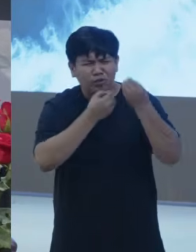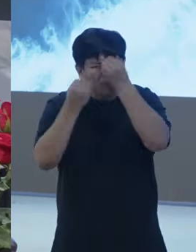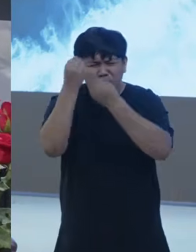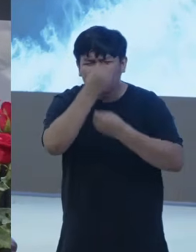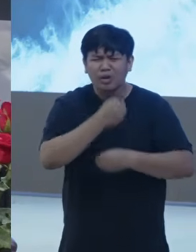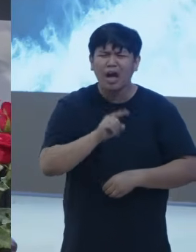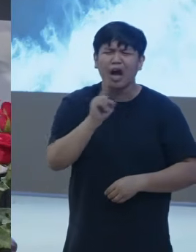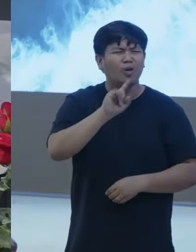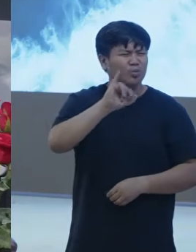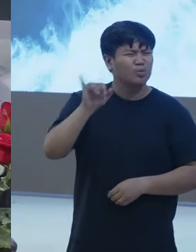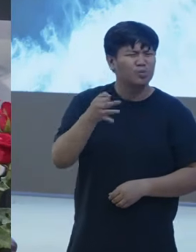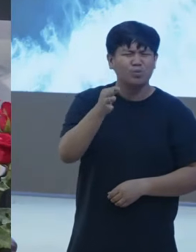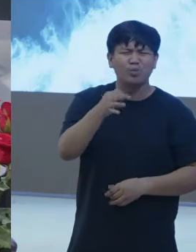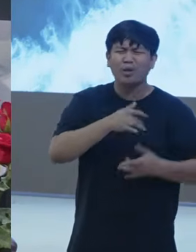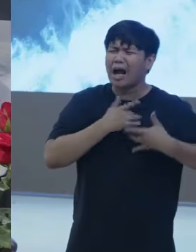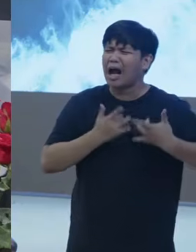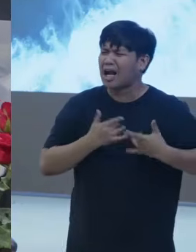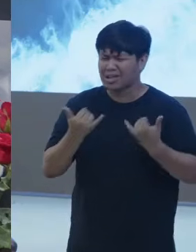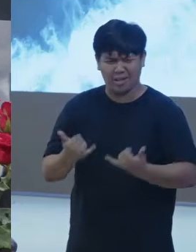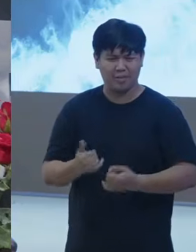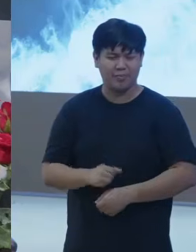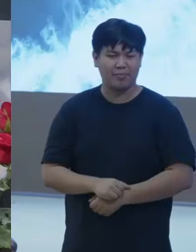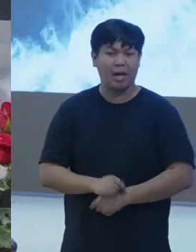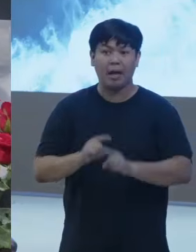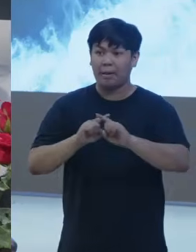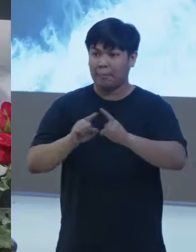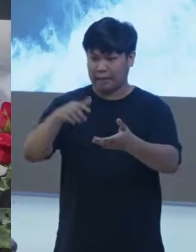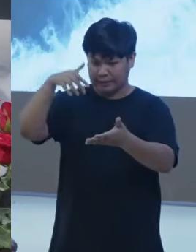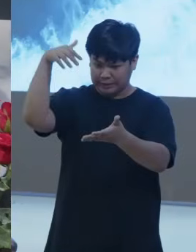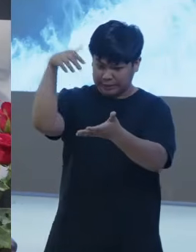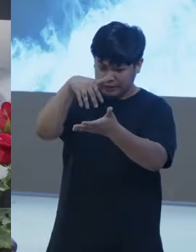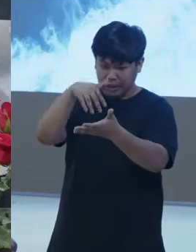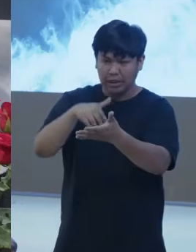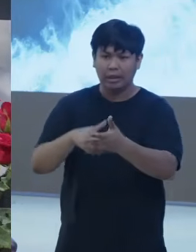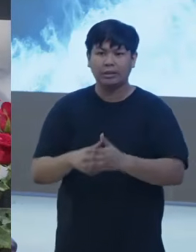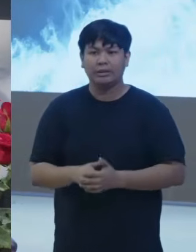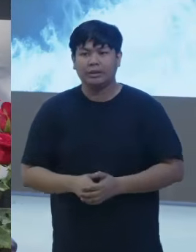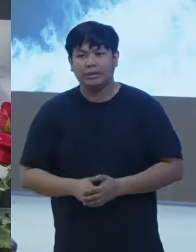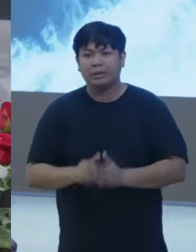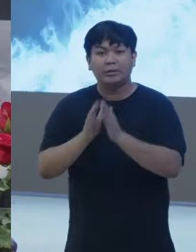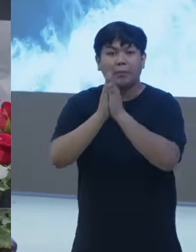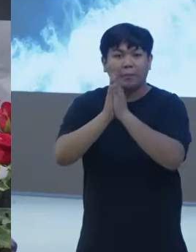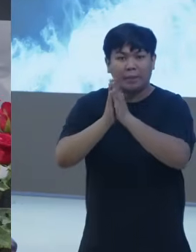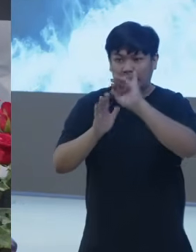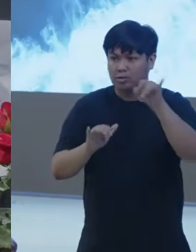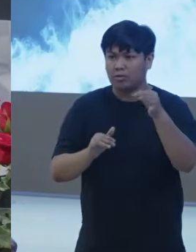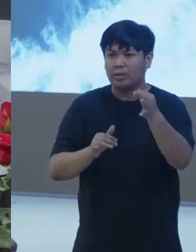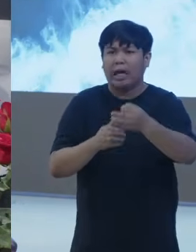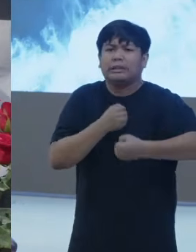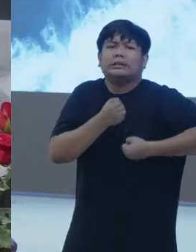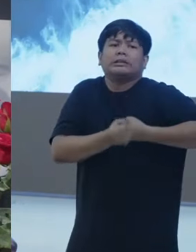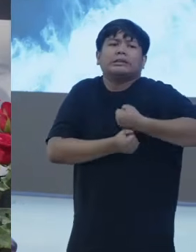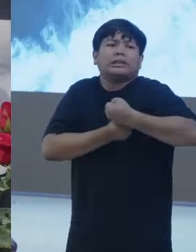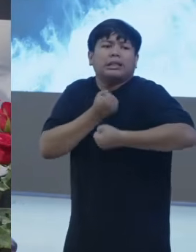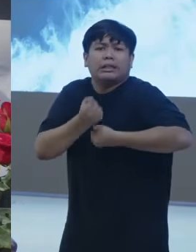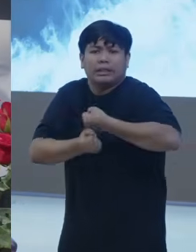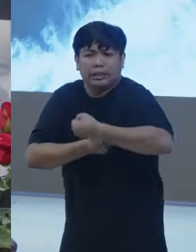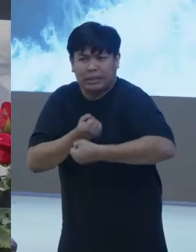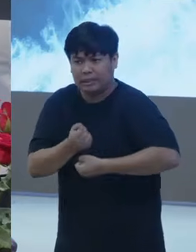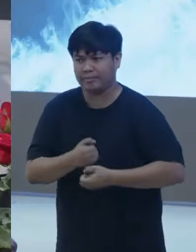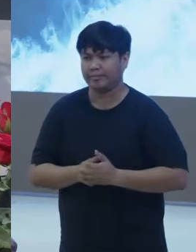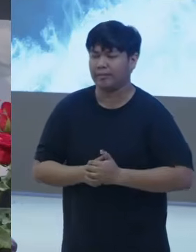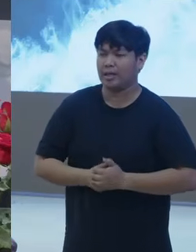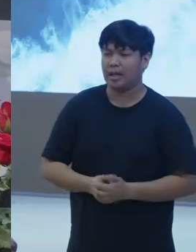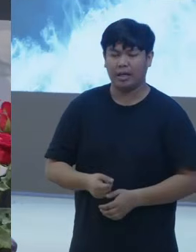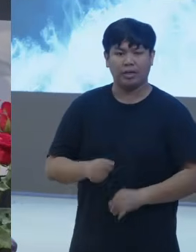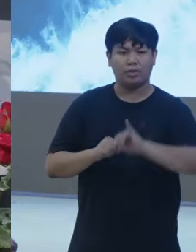loob ni Jonah dito. Pero mababasa niyo na parang labored yung kanyang panalangin, di ba? Is not this what I said when I was